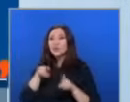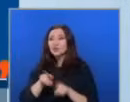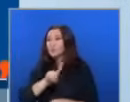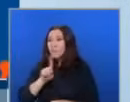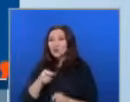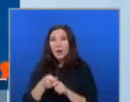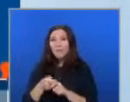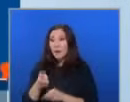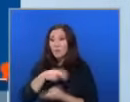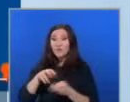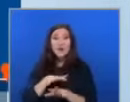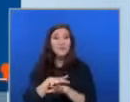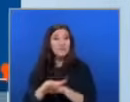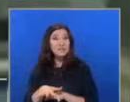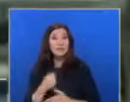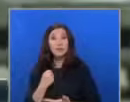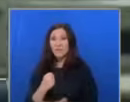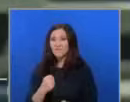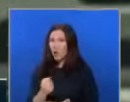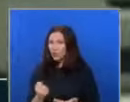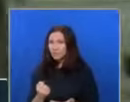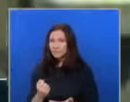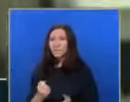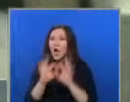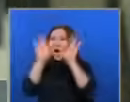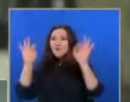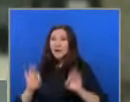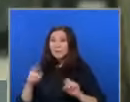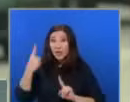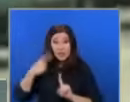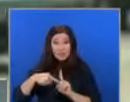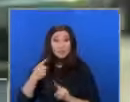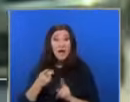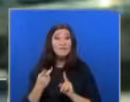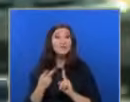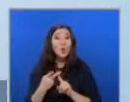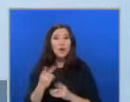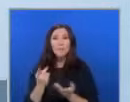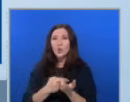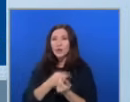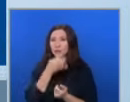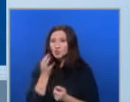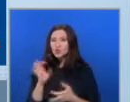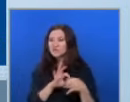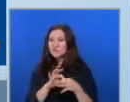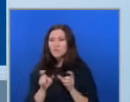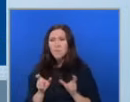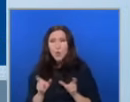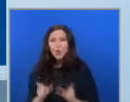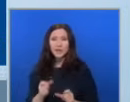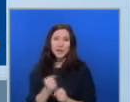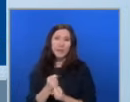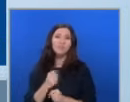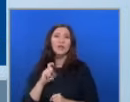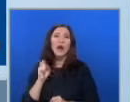да направи справка в системата на фонда. В рамките на един месец това е втория пореден случай, свързан с блокиране на работата на